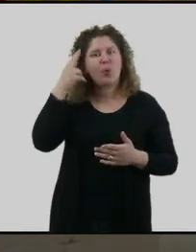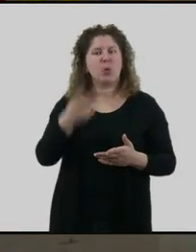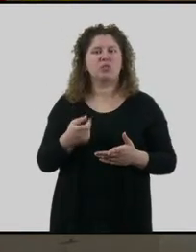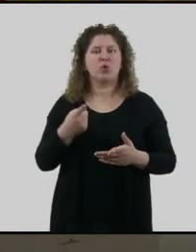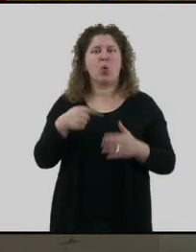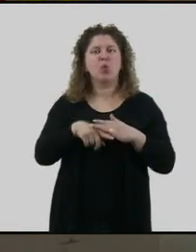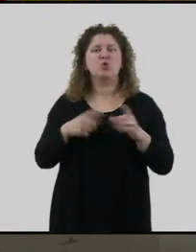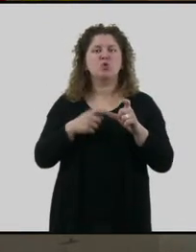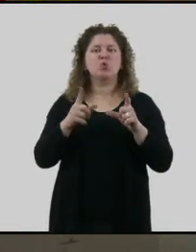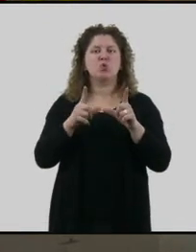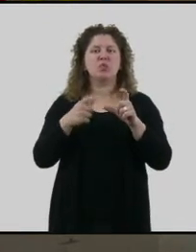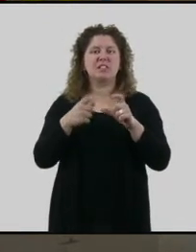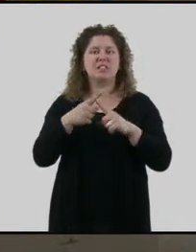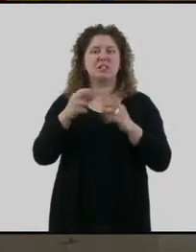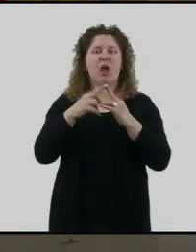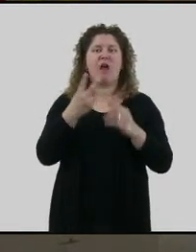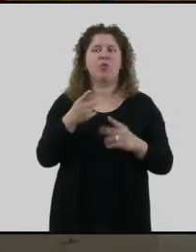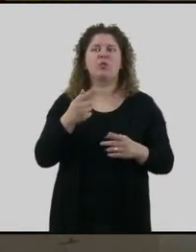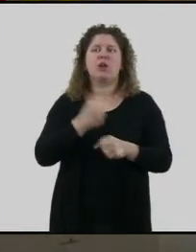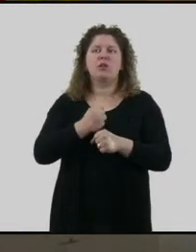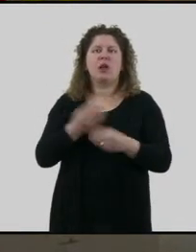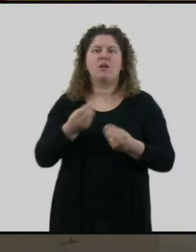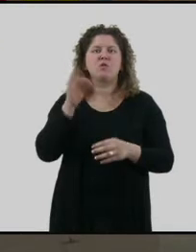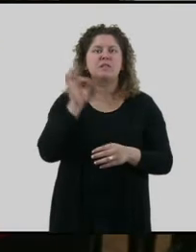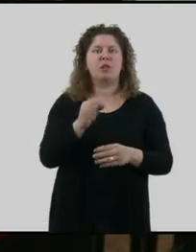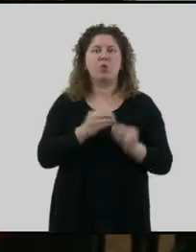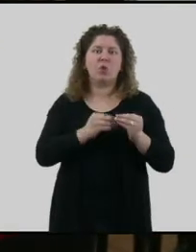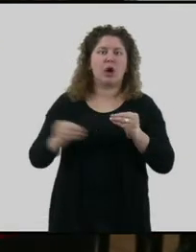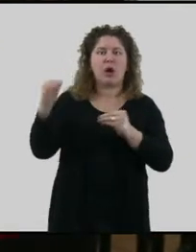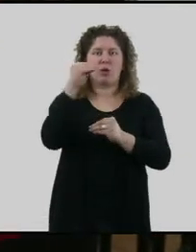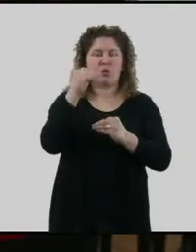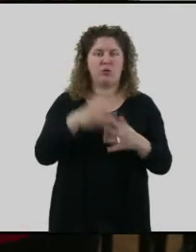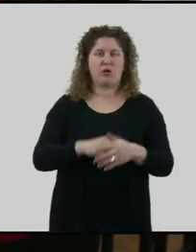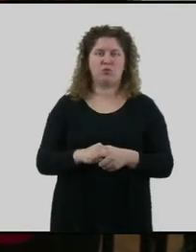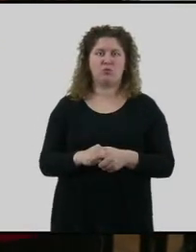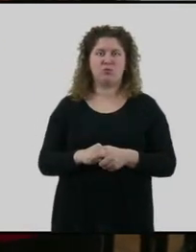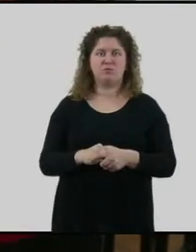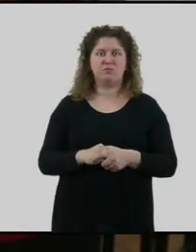biti prepoznato u sustavu i raditi neku ciljanu nadogradnju.